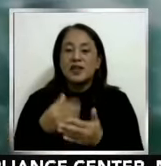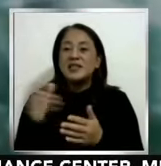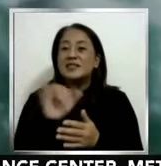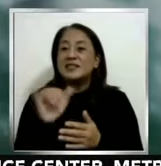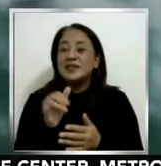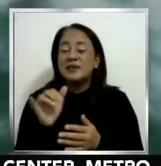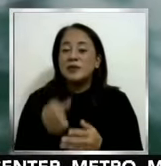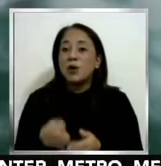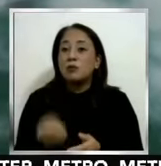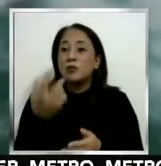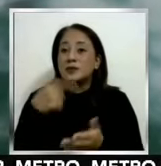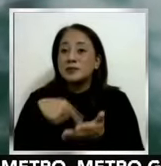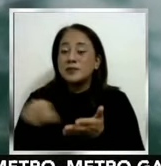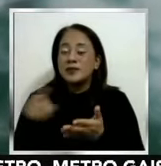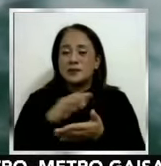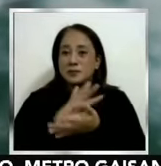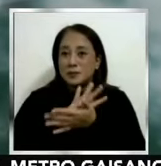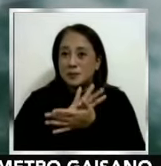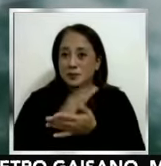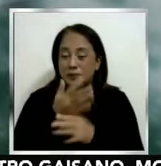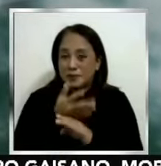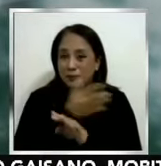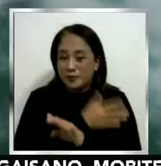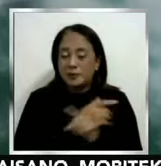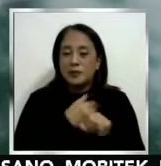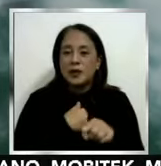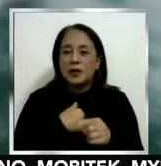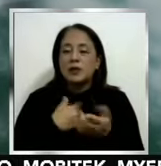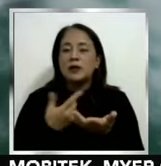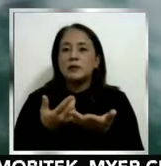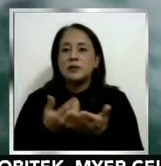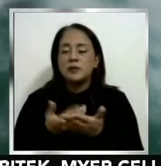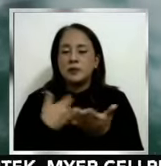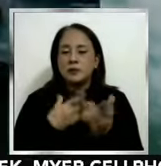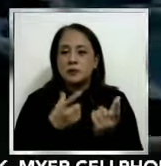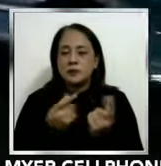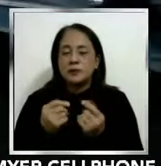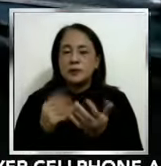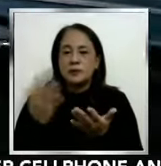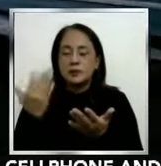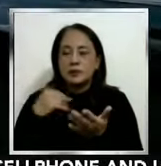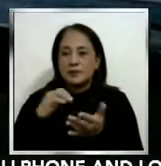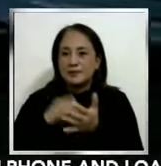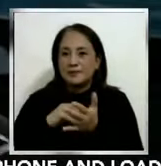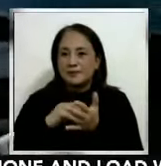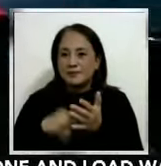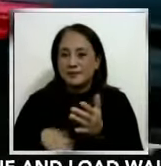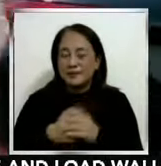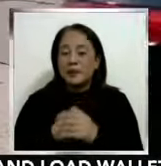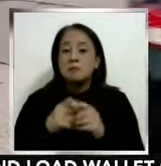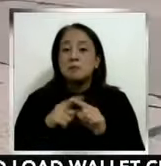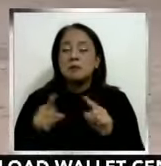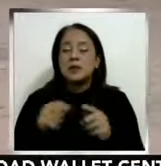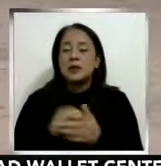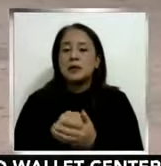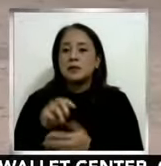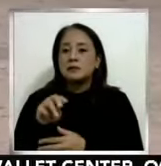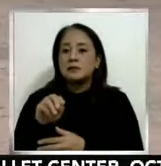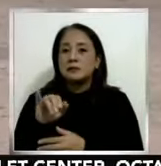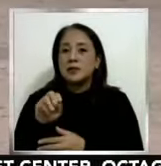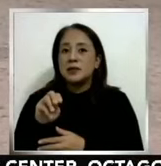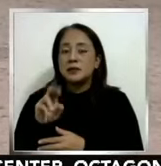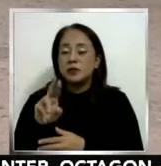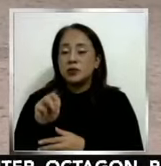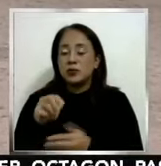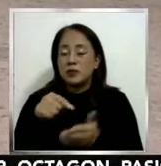payagan ang mga taas-singil ang inirekomendang ipatupad kasunod ng diskwento. Kaya ang minimum na pamasahe sa mga lumang jeepney